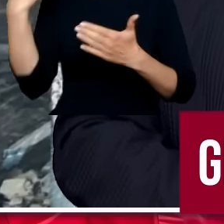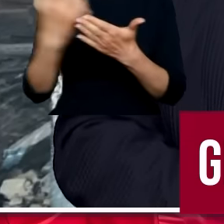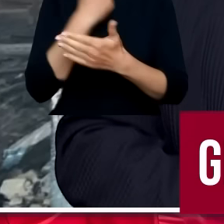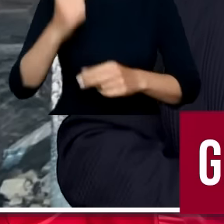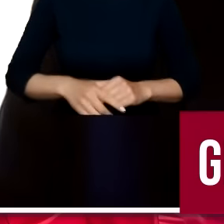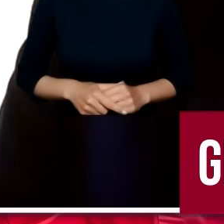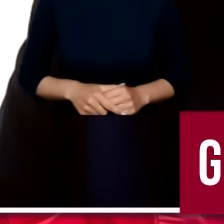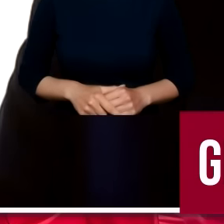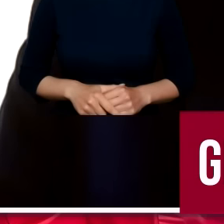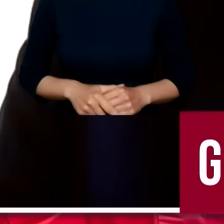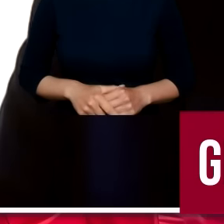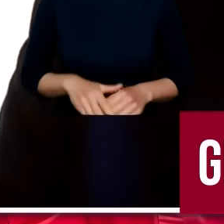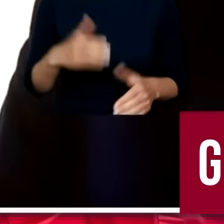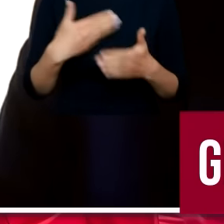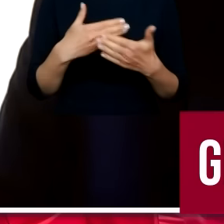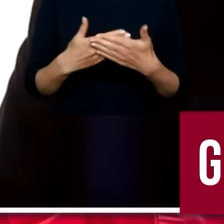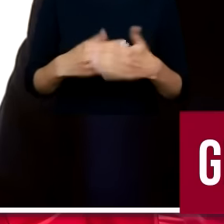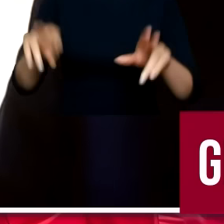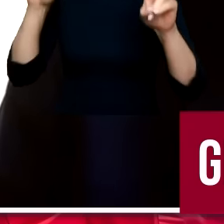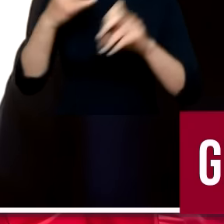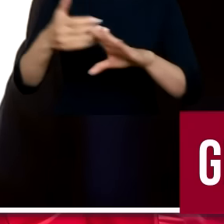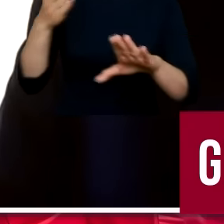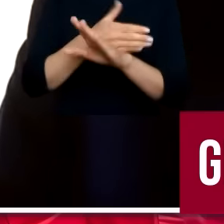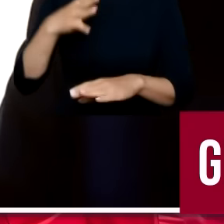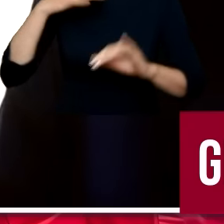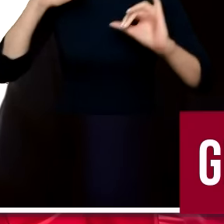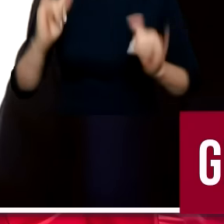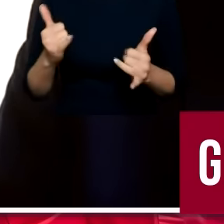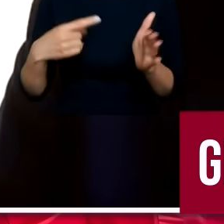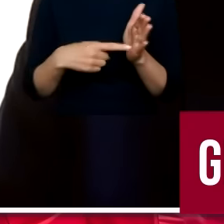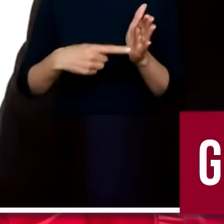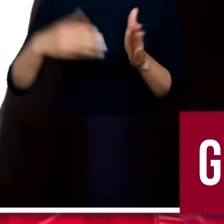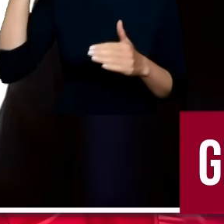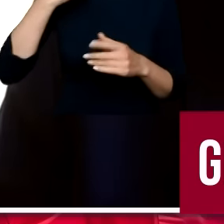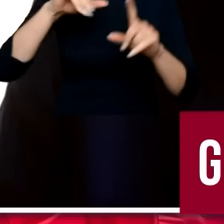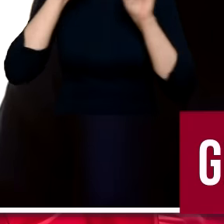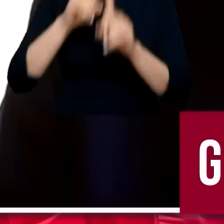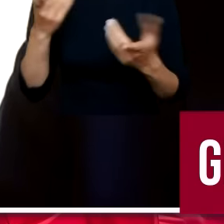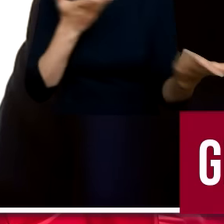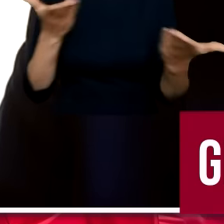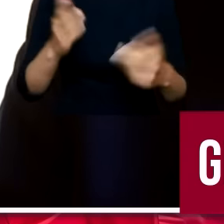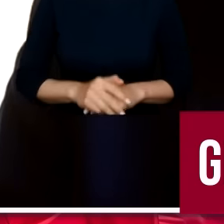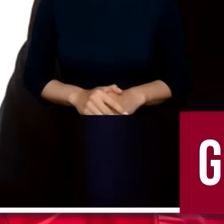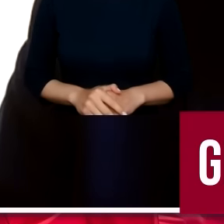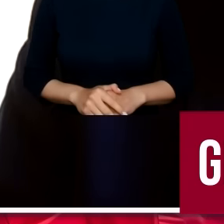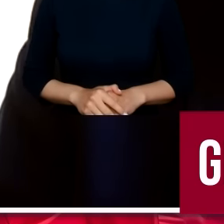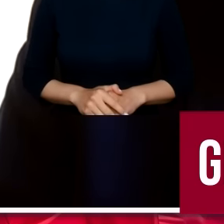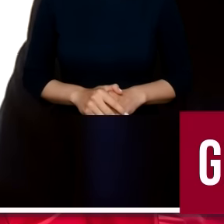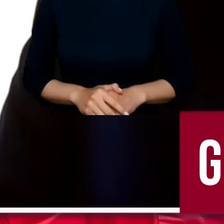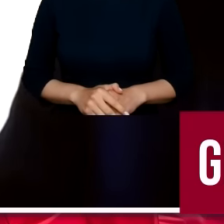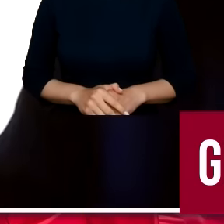biało-czerwonych skąd te cytaty wcześniej się wzięły które które wypowiedzi są prawdziwe bardzo serc to